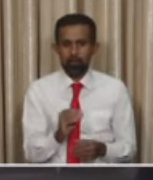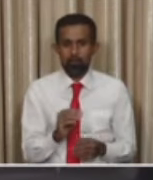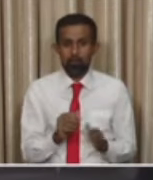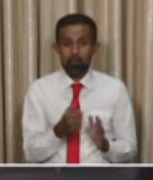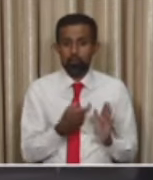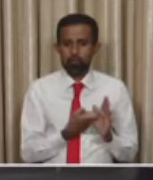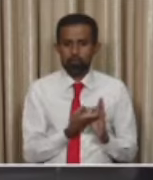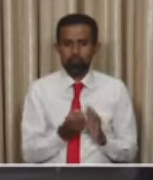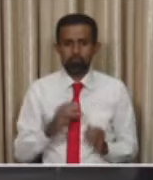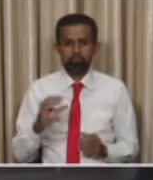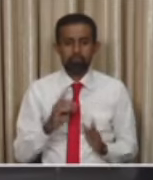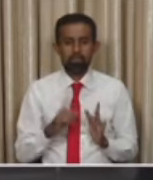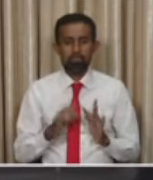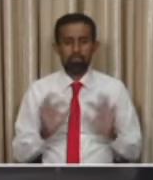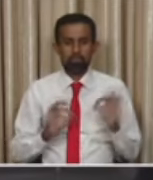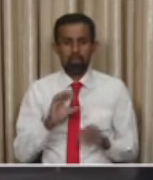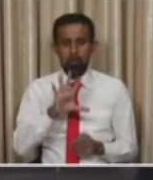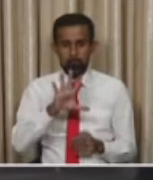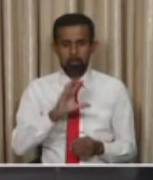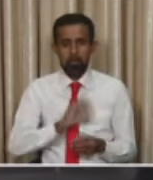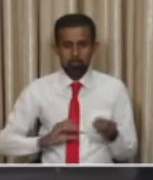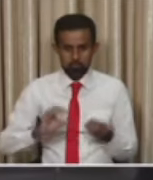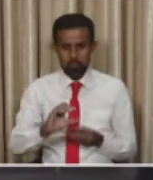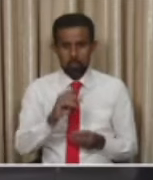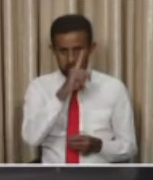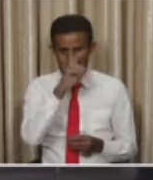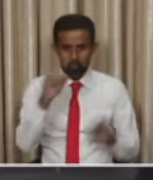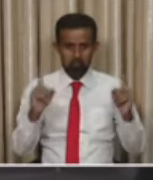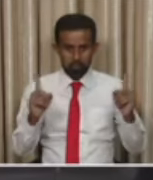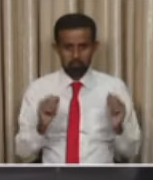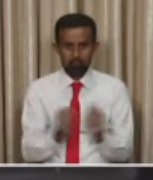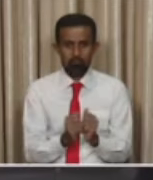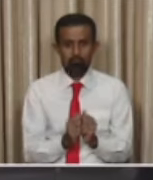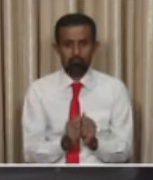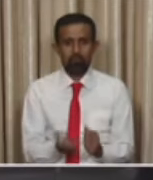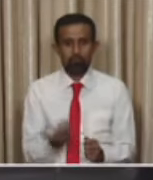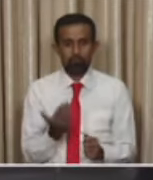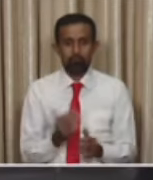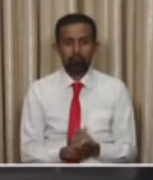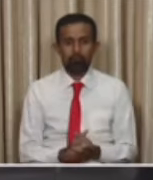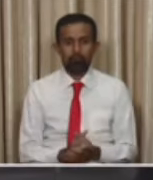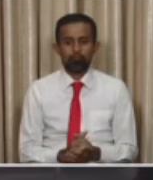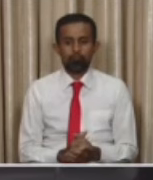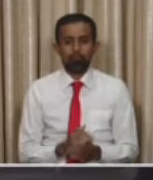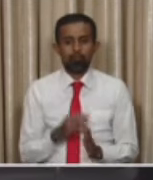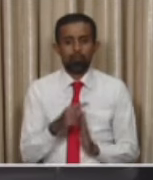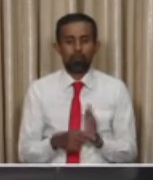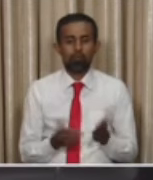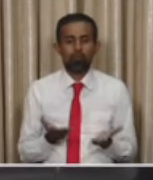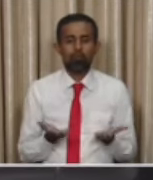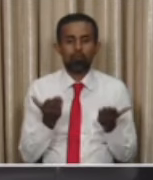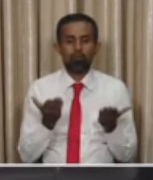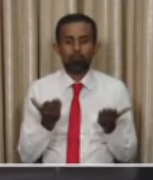අනීතිකව අය කරපු 105 ගෙවන්න මාසයක් ඇතුළත කටයුතු කරන්න කියලා එතුමාට විශේෂයෙන් කියනවා. අපි දන්නවා රට ගොඩනැගීම